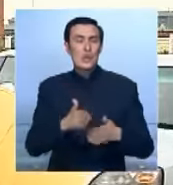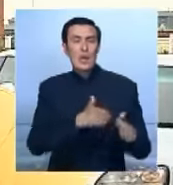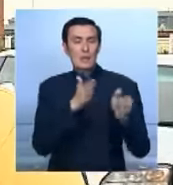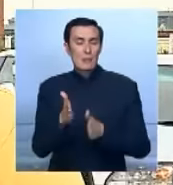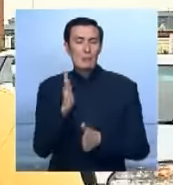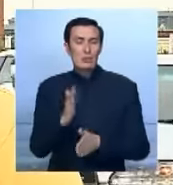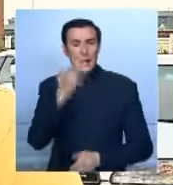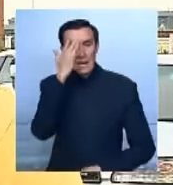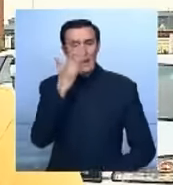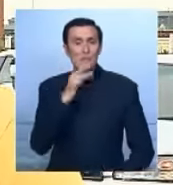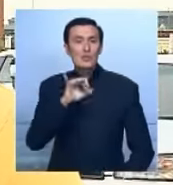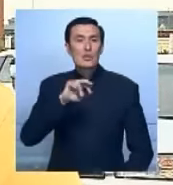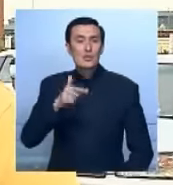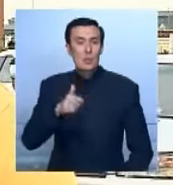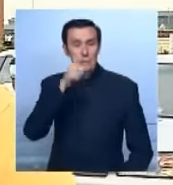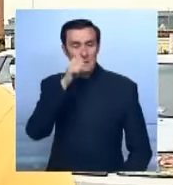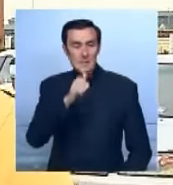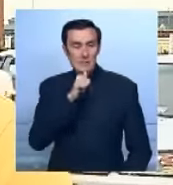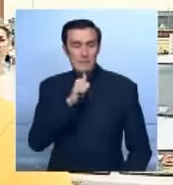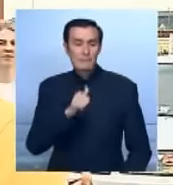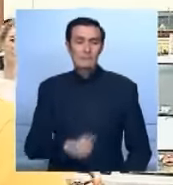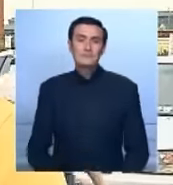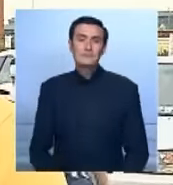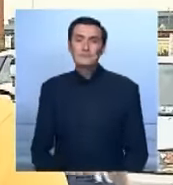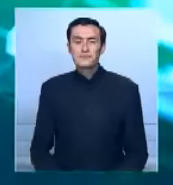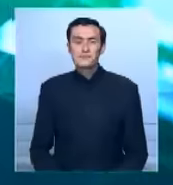в июле. Он состоится в Боровом.